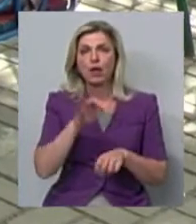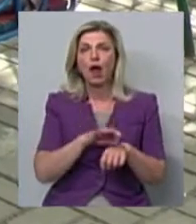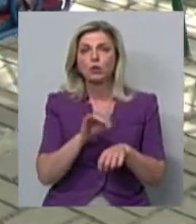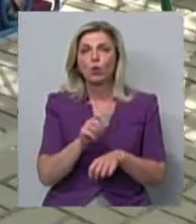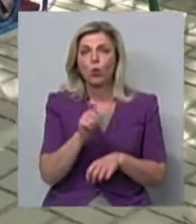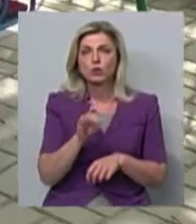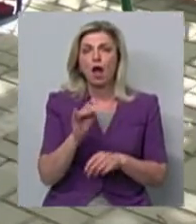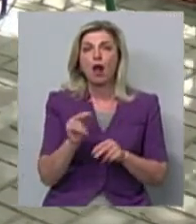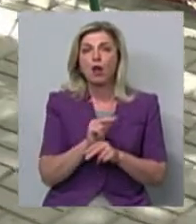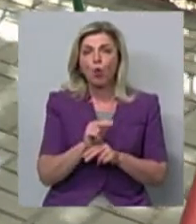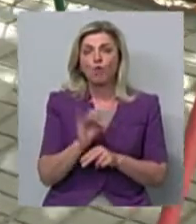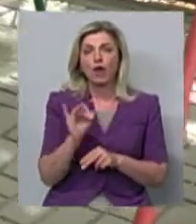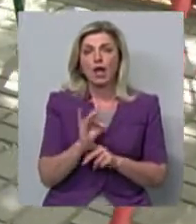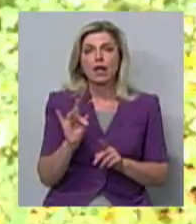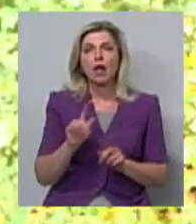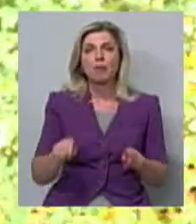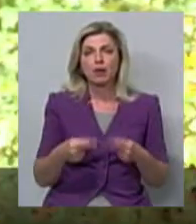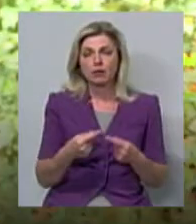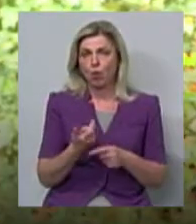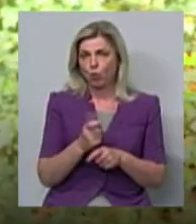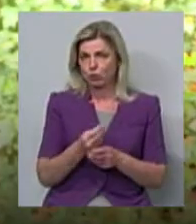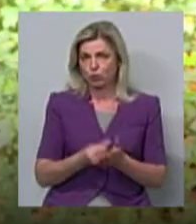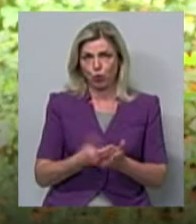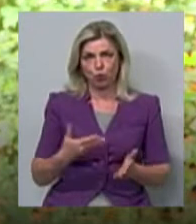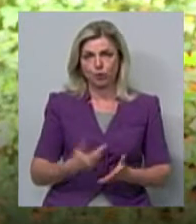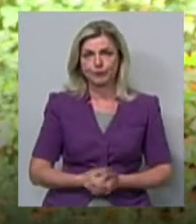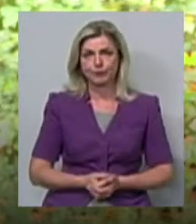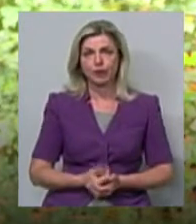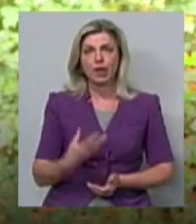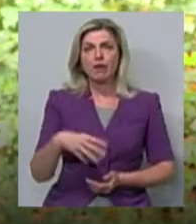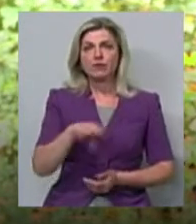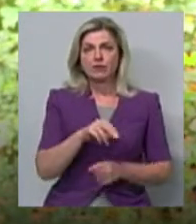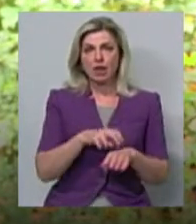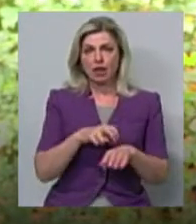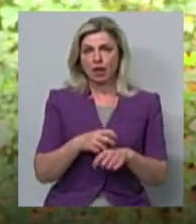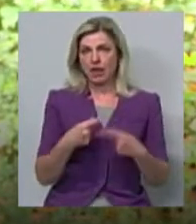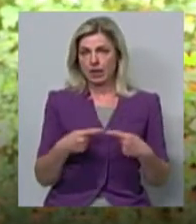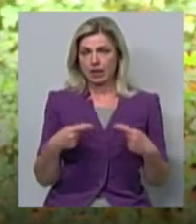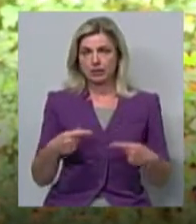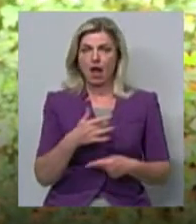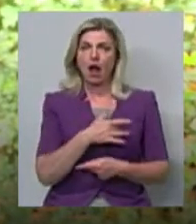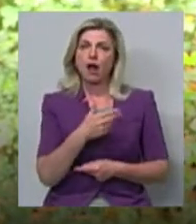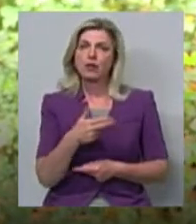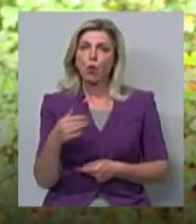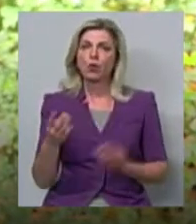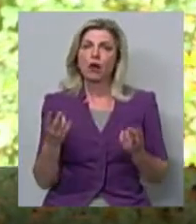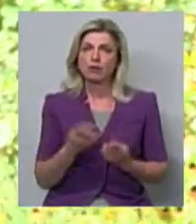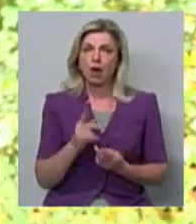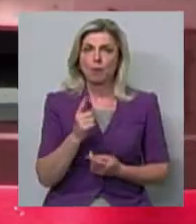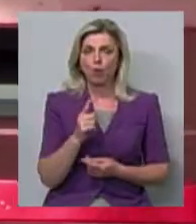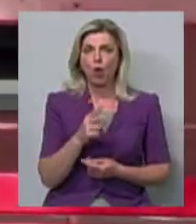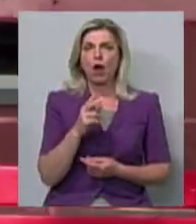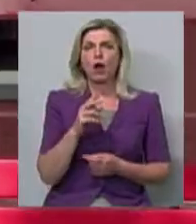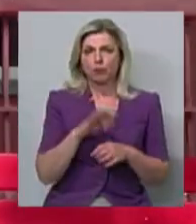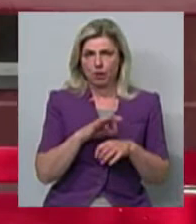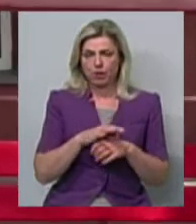реабілітація забирають багато сил і грошей у батьків. Причому лікарі всі різні. І кардіолога треба, бо міокардіопатія розвивається,